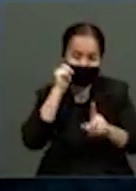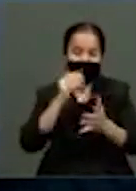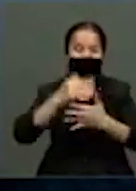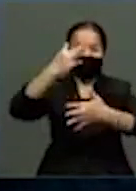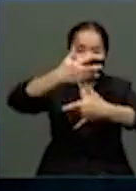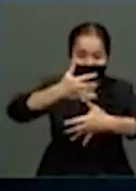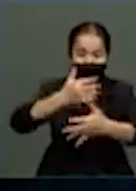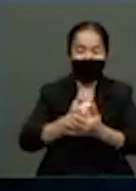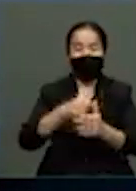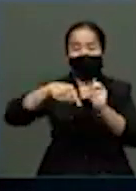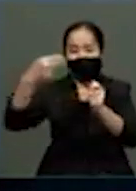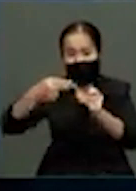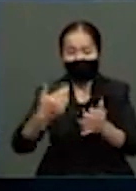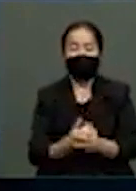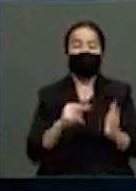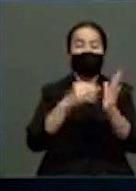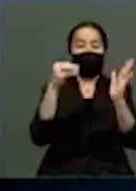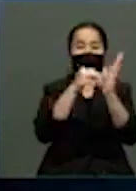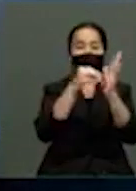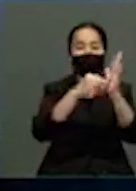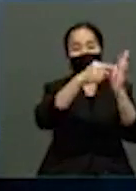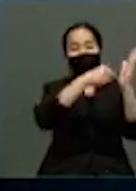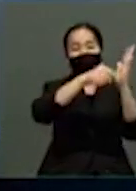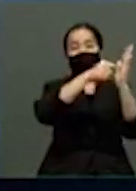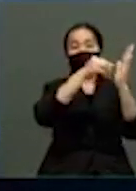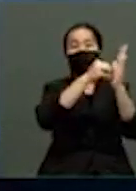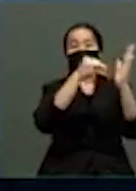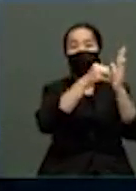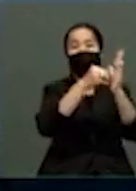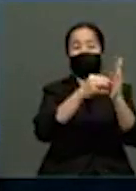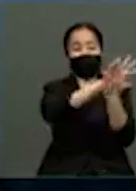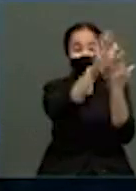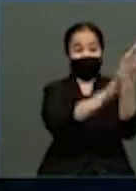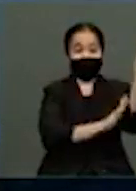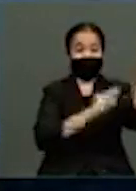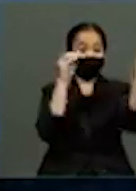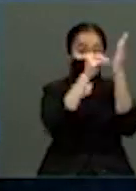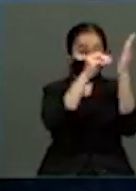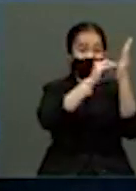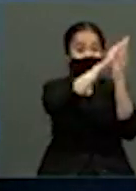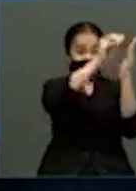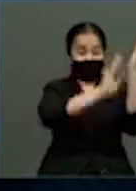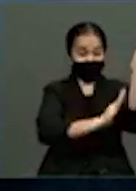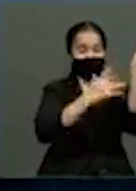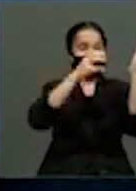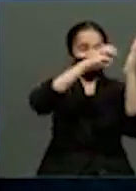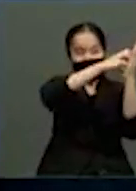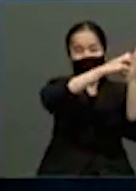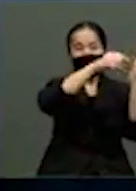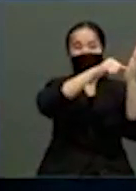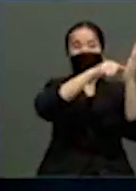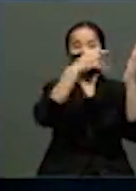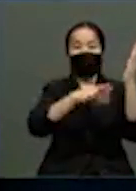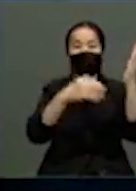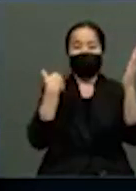างอันนี้อยู่ในกรุงเทพกลางนะครับซึ่งตรงนี้แหละครับก็จะได้มีการบูรณาการของแต่ละเขตเหล่านี้